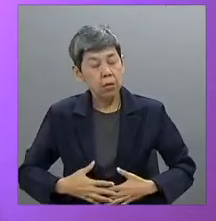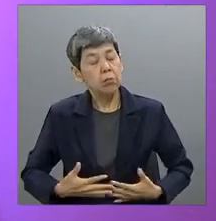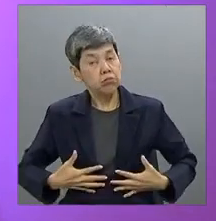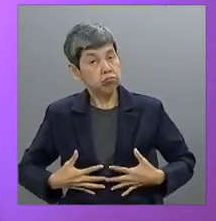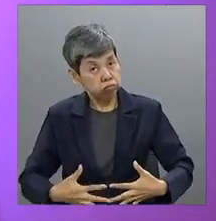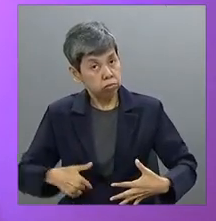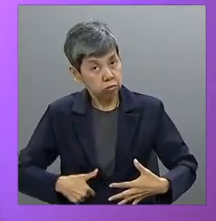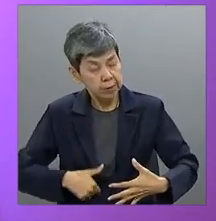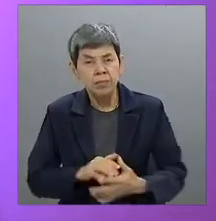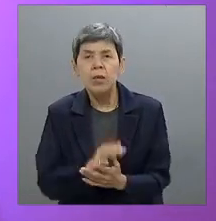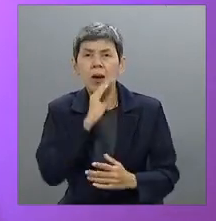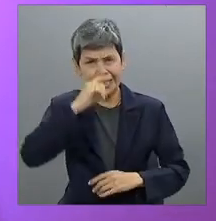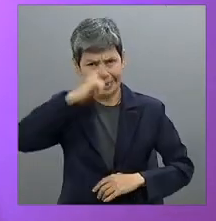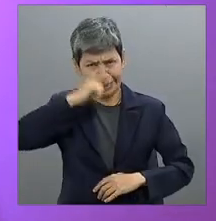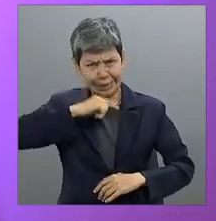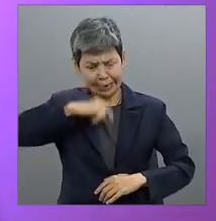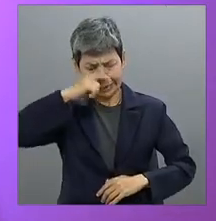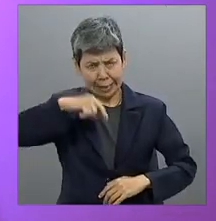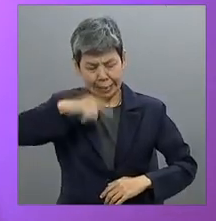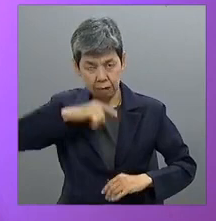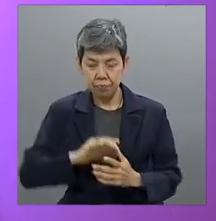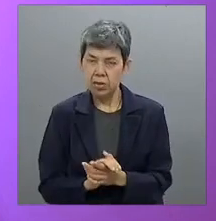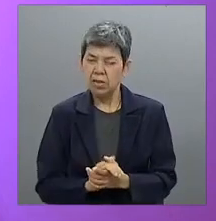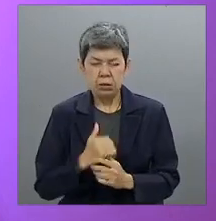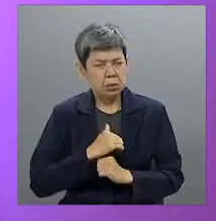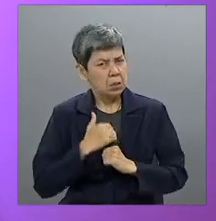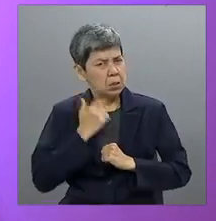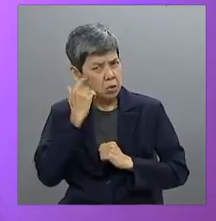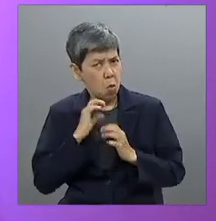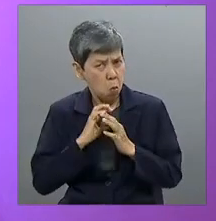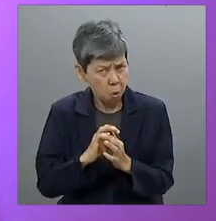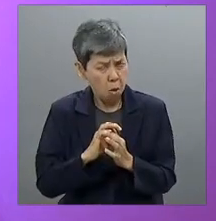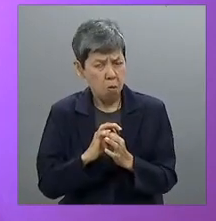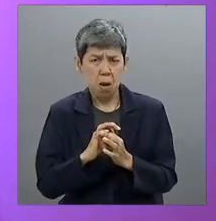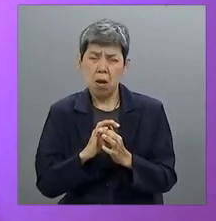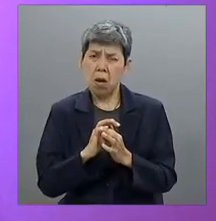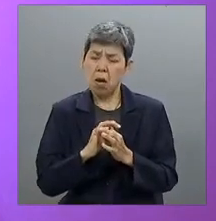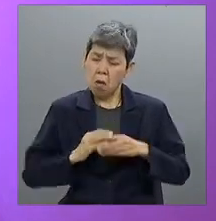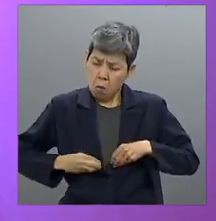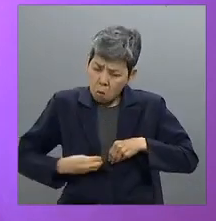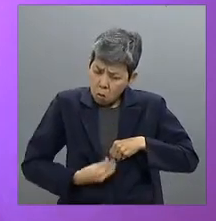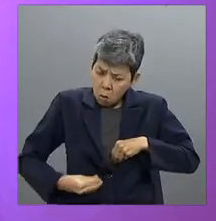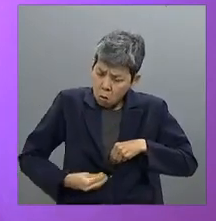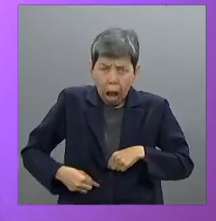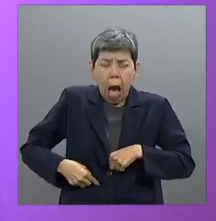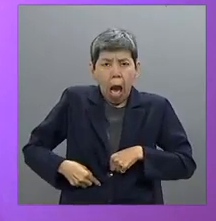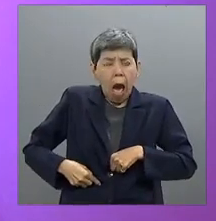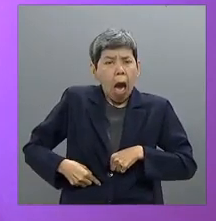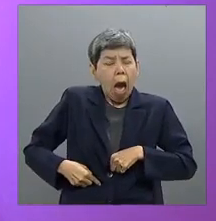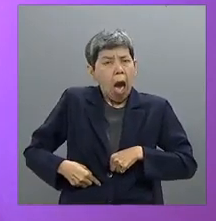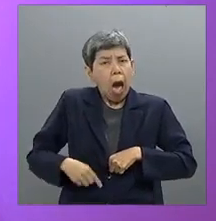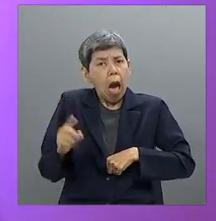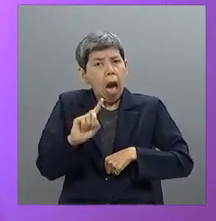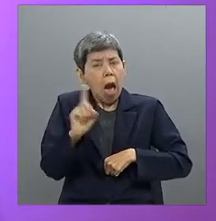ในไทยเองเอาแค่ไทยก่อนนะครับเราต้องกังวลหรือต้องห่วงไหมและสาเหตุของการเกิดภาวะการตั้งครรภ์ผิดปกติมีอะไรบ้างแล้วมันอันตรายกับ